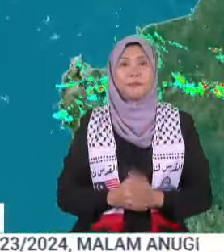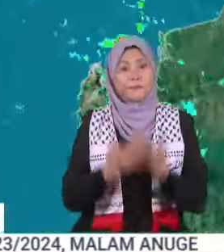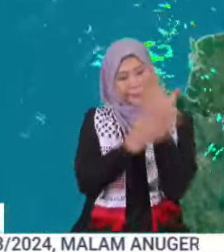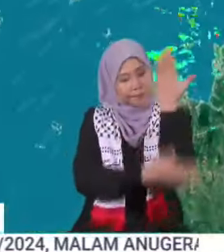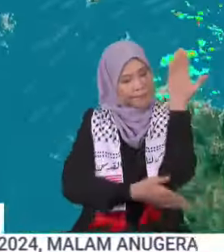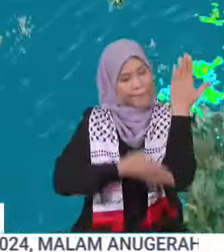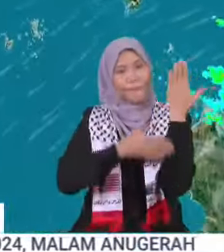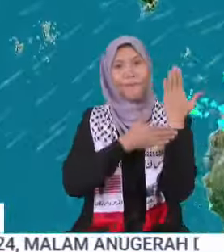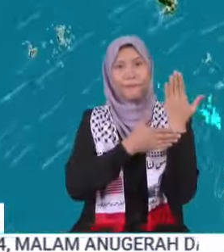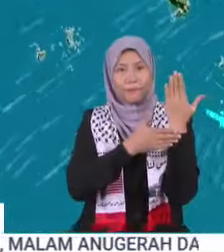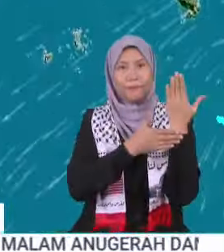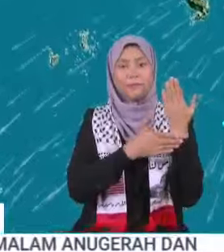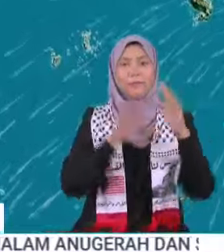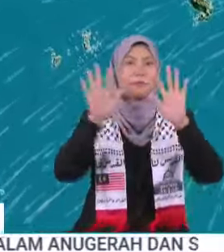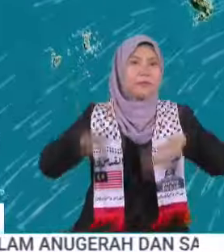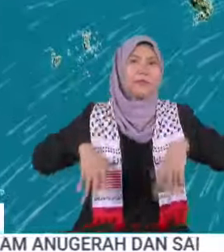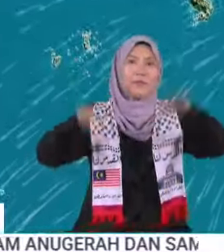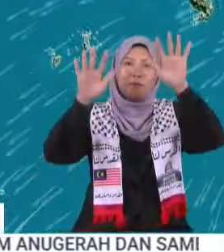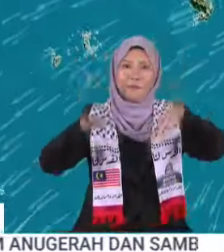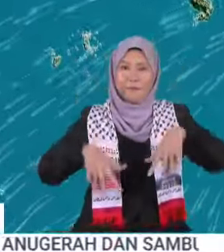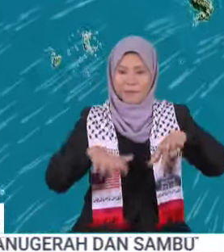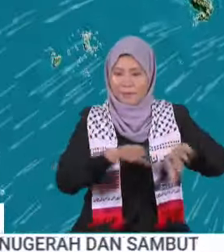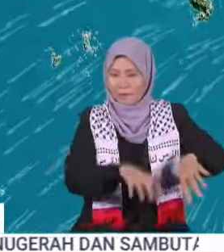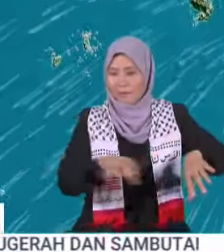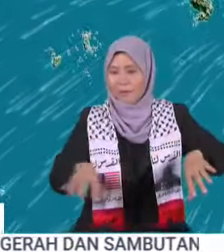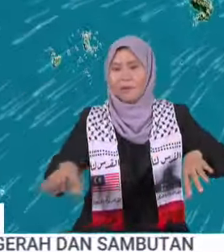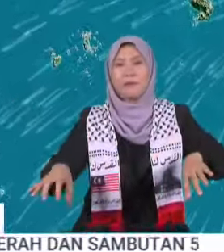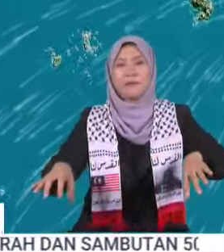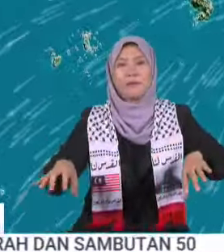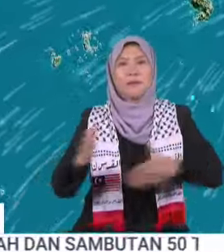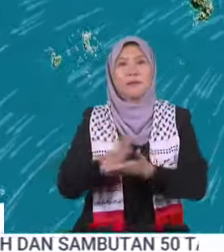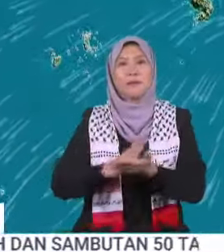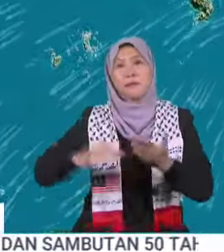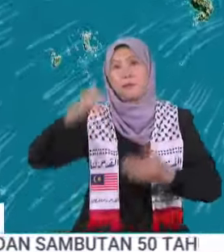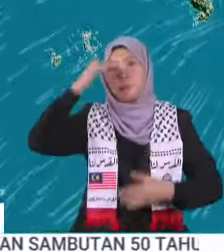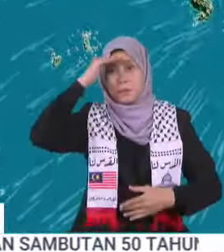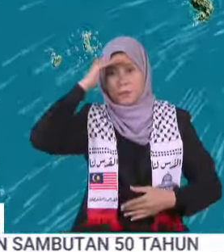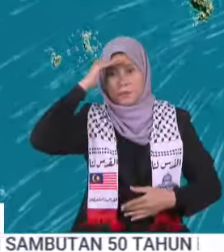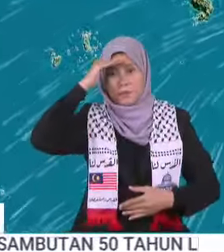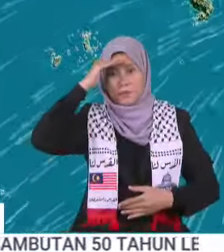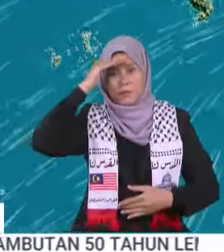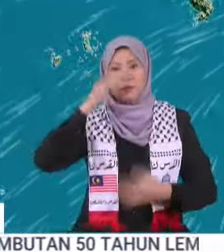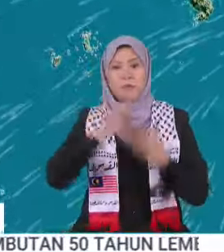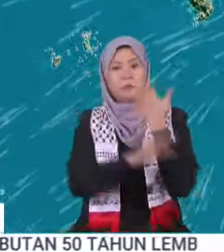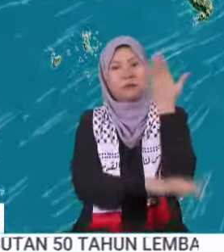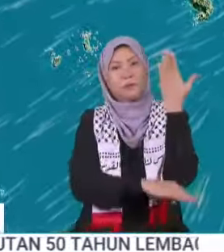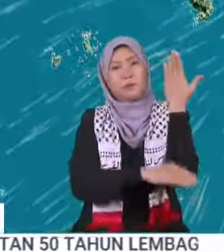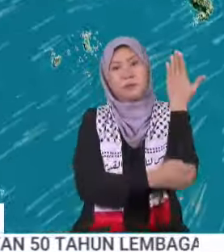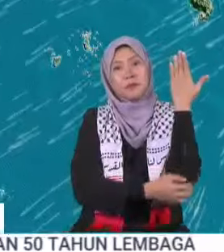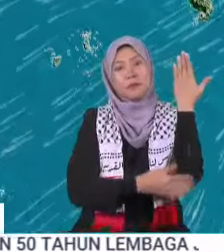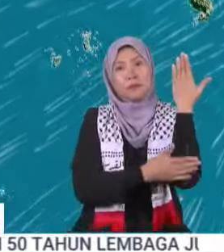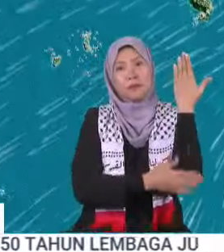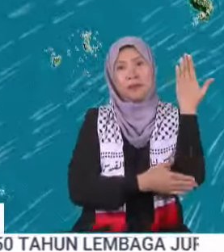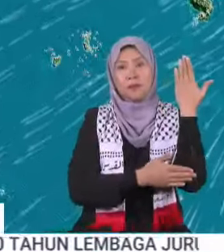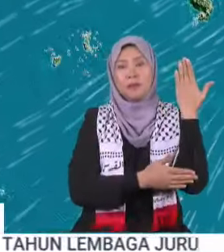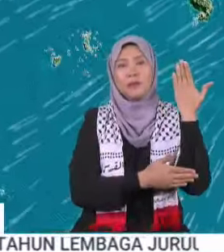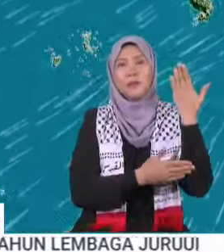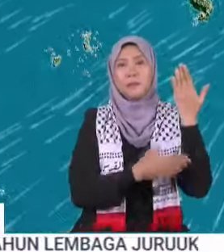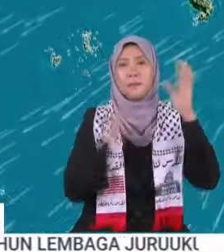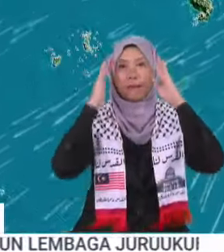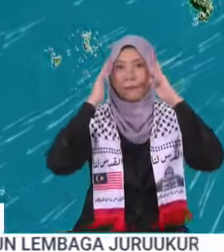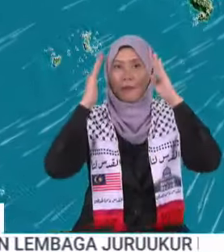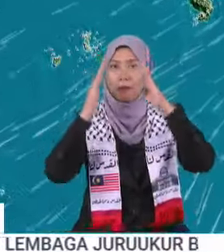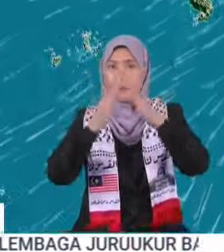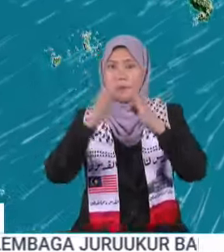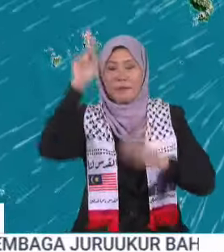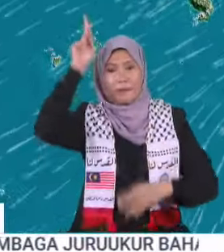Semenanjung dapat diperhatikan keadaan hujan di beberapa kawasan sedang tertumpu di sekitar Negeri Johor dan seterusnya hujan di satu dua kawasan di sekitar Negeri